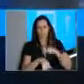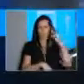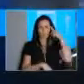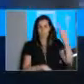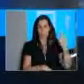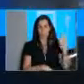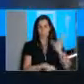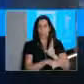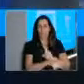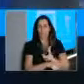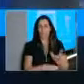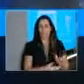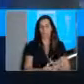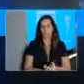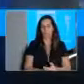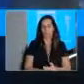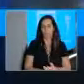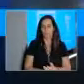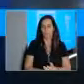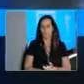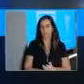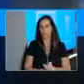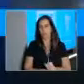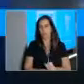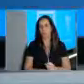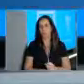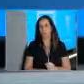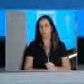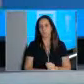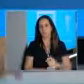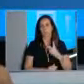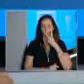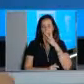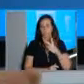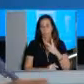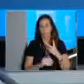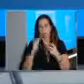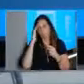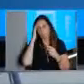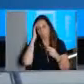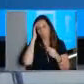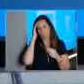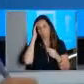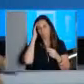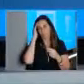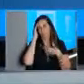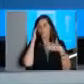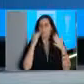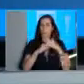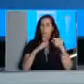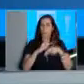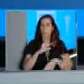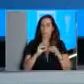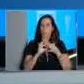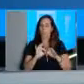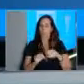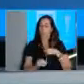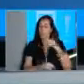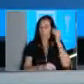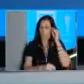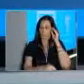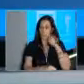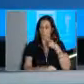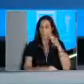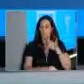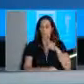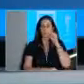אותה, הוא לא פיברק אותה, נכון? מה זה? קודם כל ראיתי נתונים שמפקפקים את זה, אני לא ירדתי לעומק. אני כן זוכר שהחרימו את